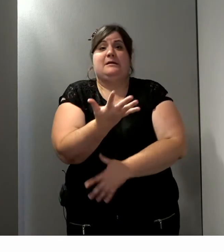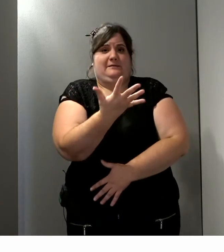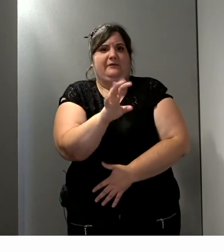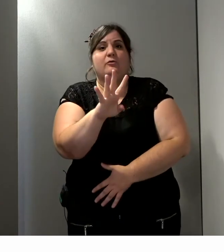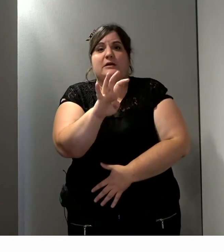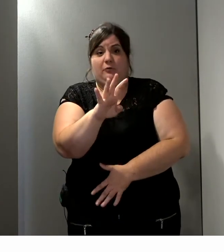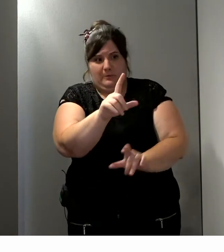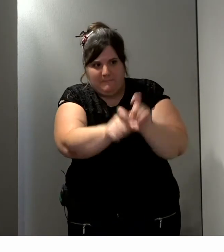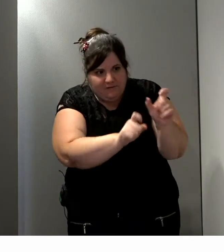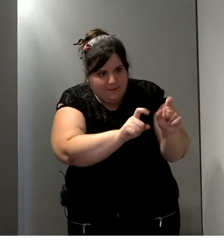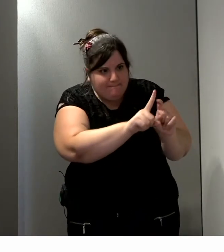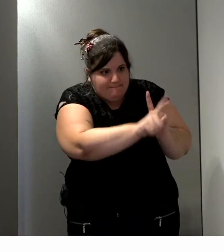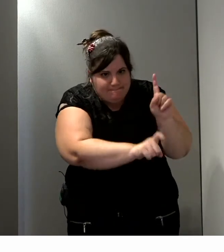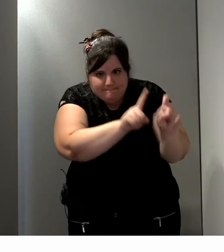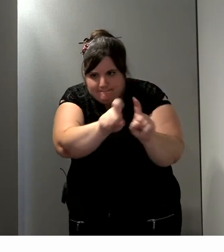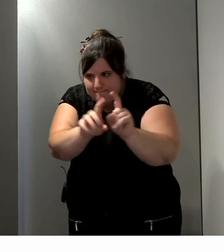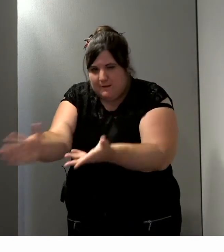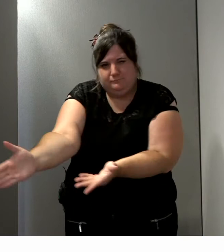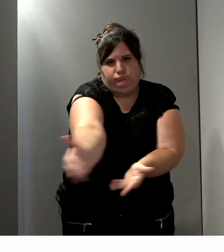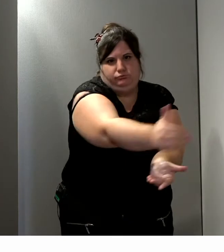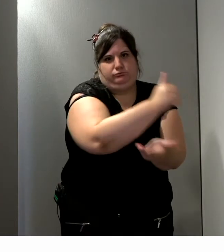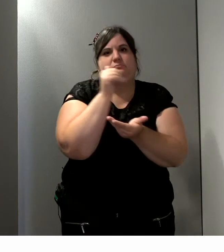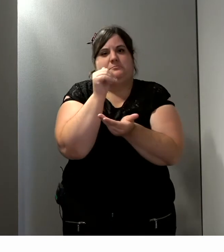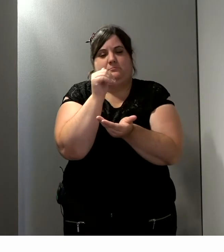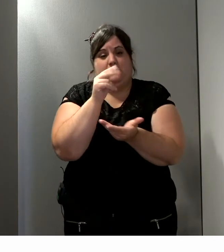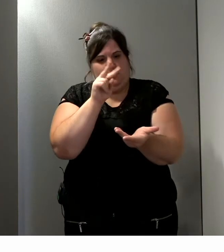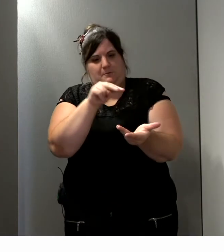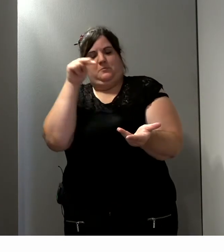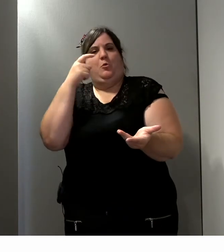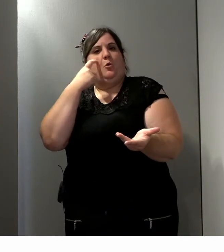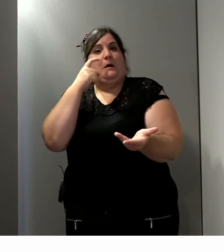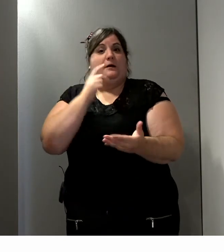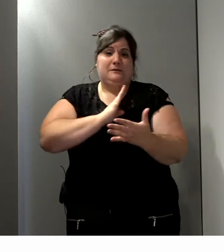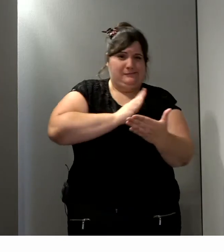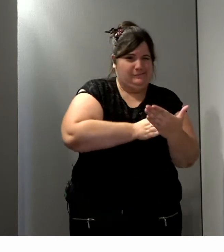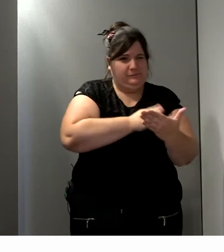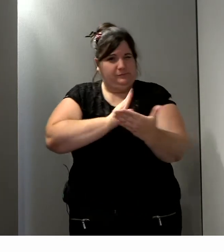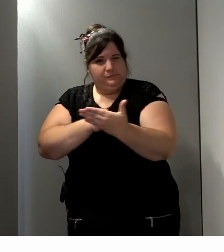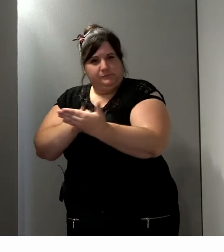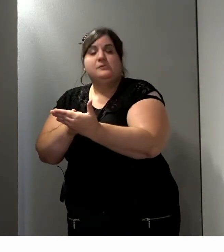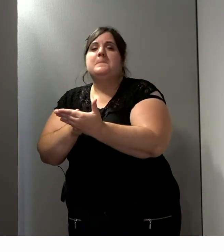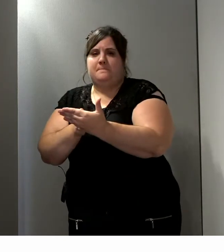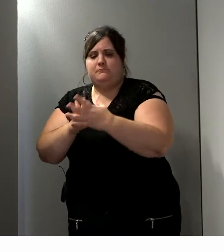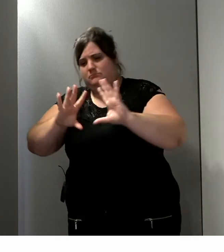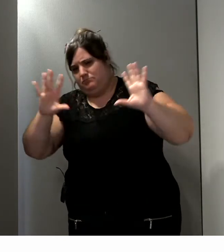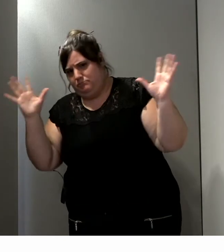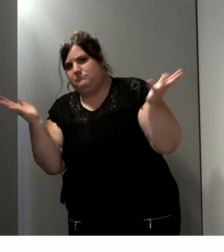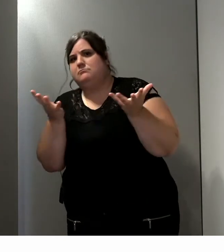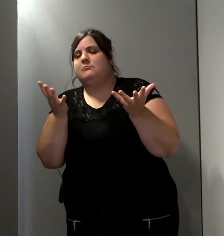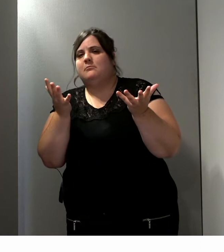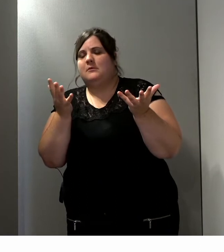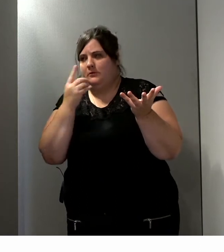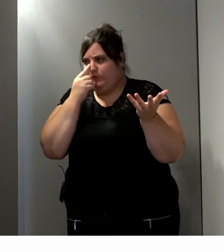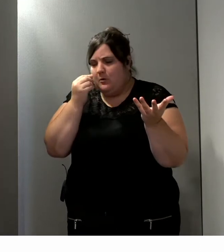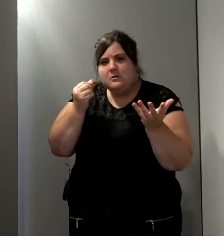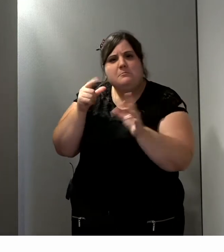qui a été mis en évidence en termes de freins, pour répondre à votre question, c'est effectivement 4 freins d'accès vraiment spécifiques, ou disons ressentis encore